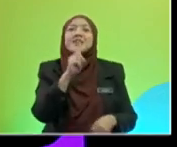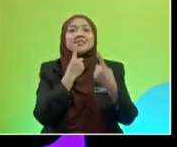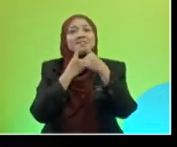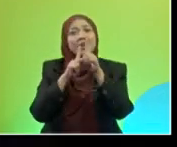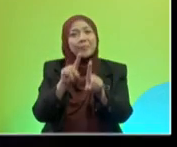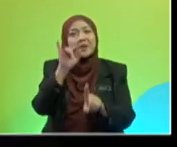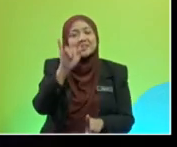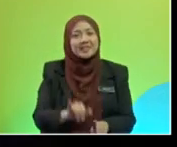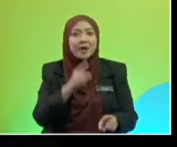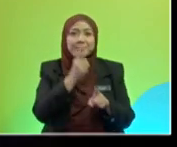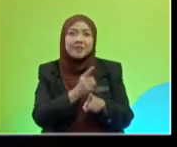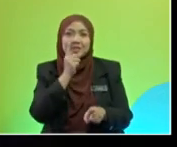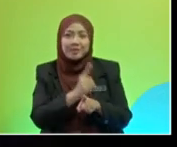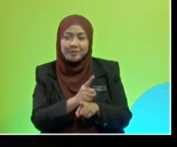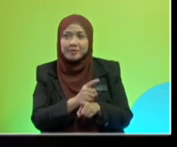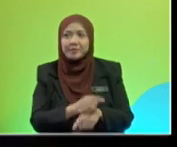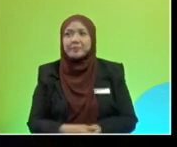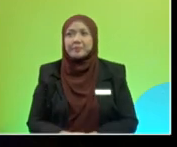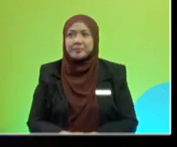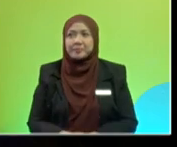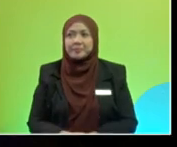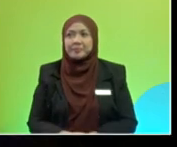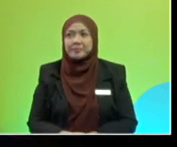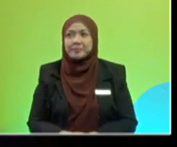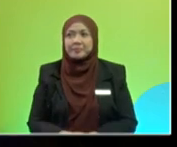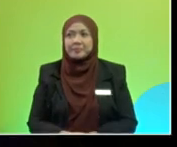nanti kita lihat sama-sama ya oke